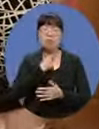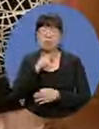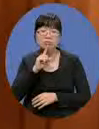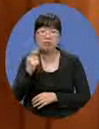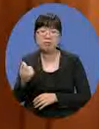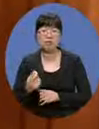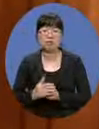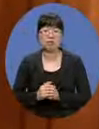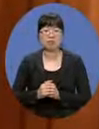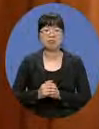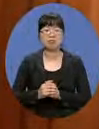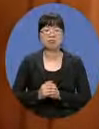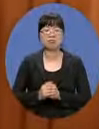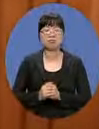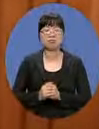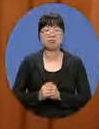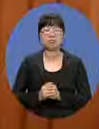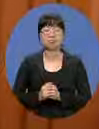했잖아.